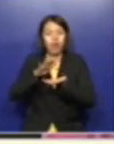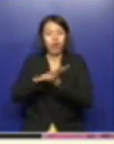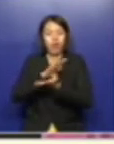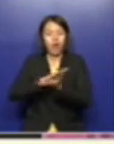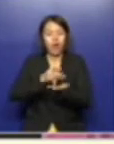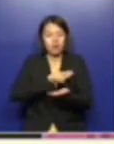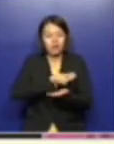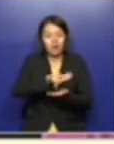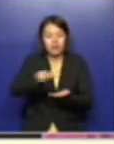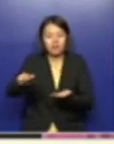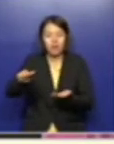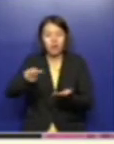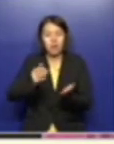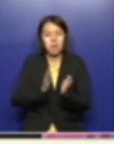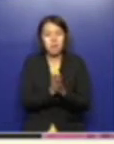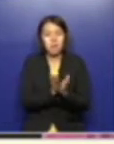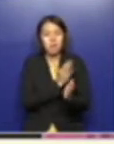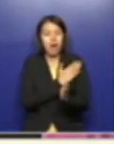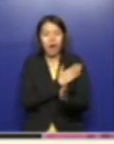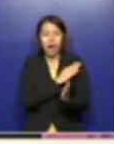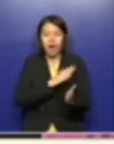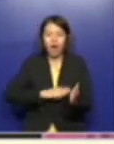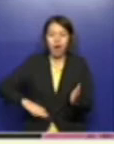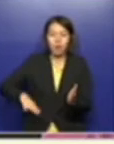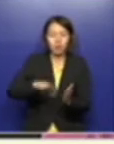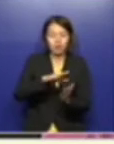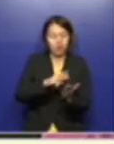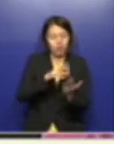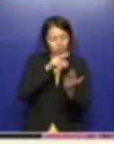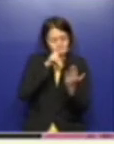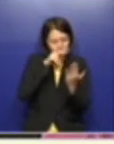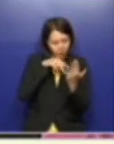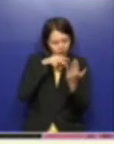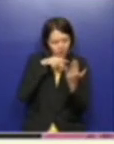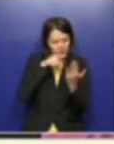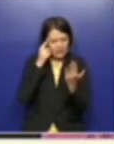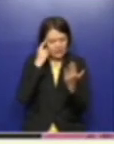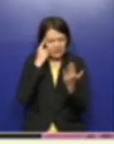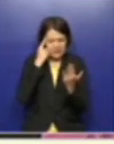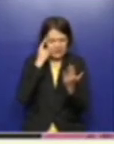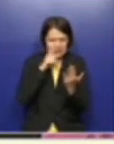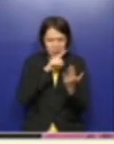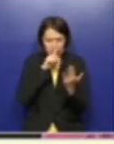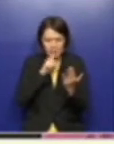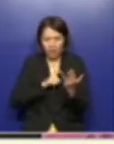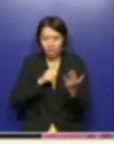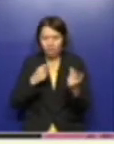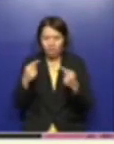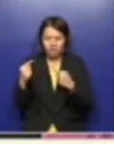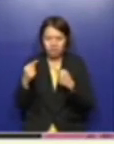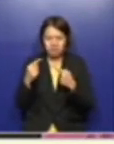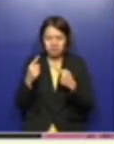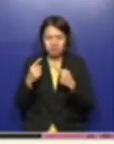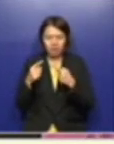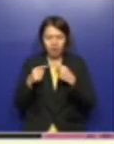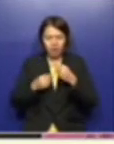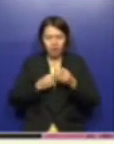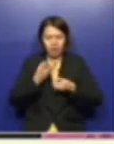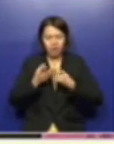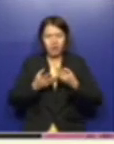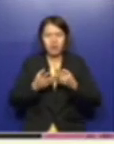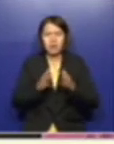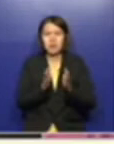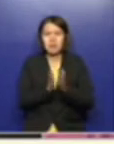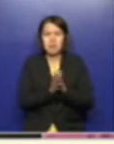ฉบับนี้ให้พระภิกษุก็จะเป็นที่วิตกวิจารณ์กันอย่างมหาศาลว่าพระทั้ง10ทั้ง